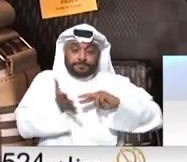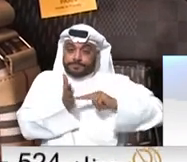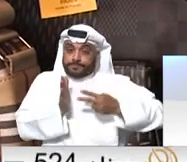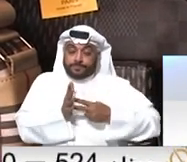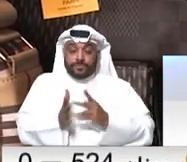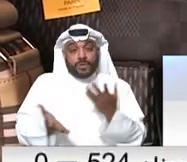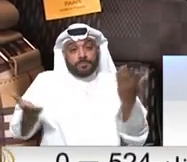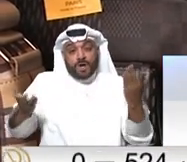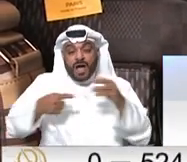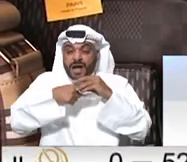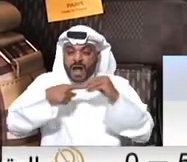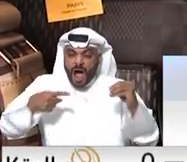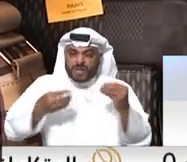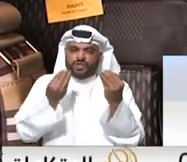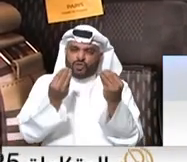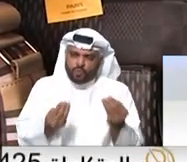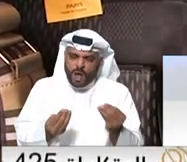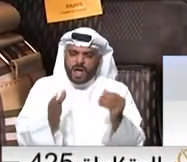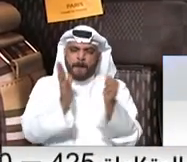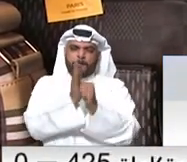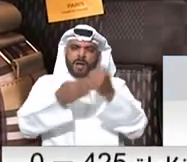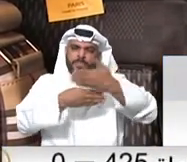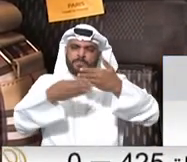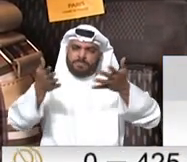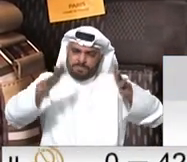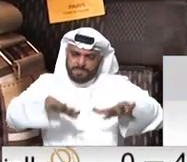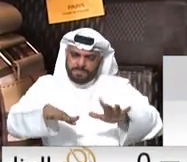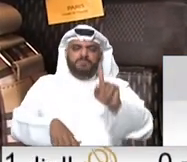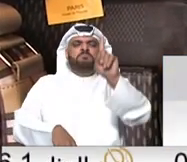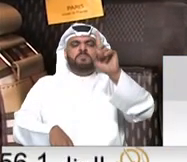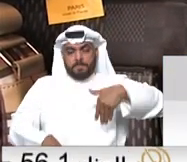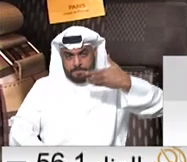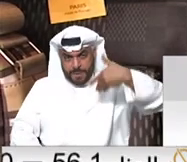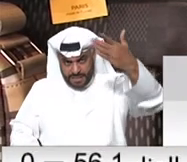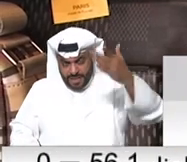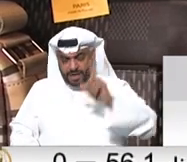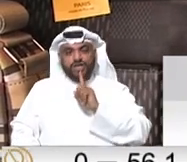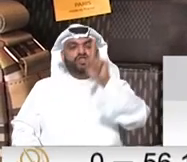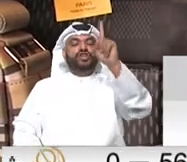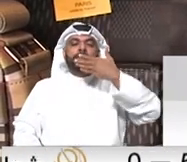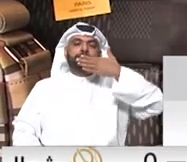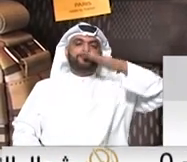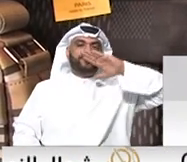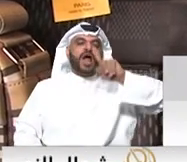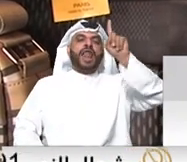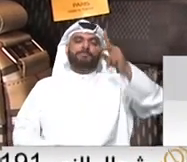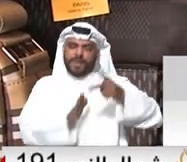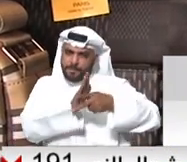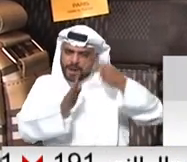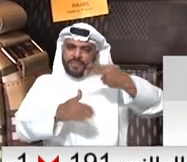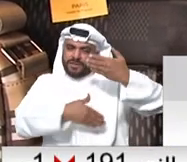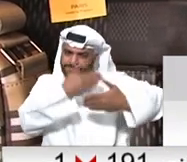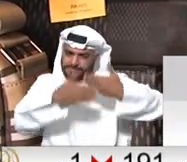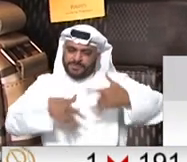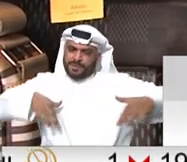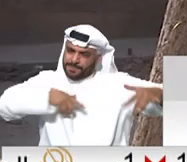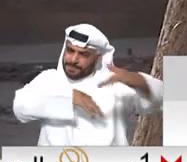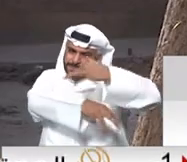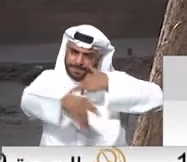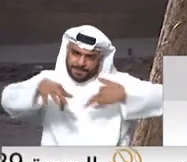قضية نقصت شي شويه بزاف على هادشي ديال السياحه تاع جامع فنا، ودابا الحاليه الحمد لله غاديه تدريجيا وكترجع شويه